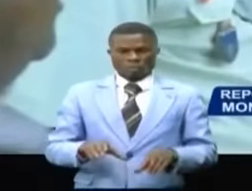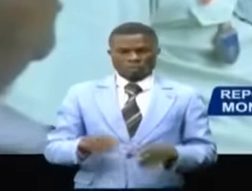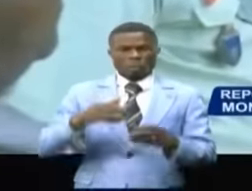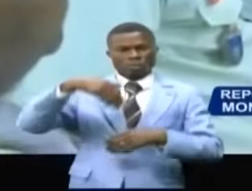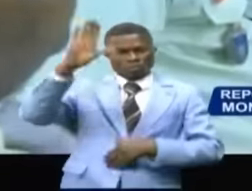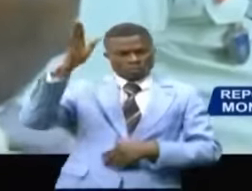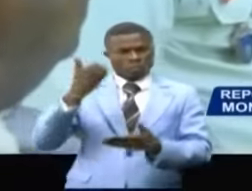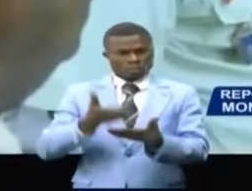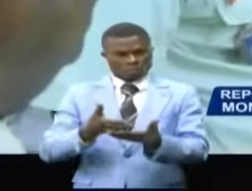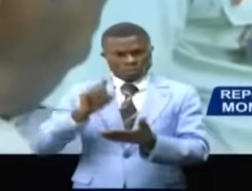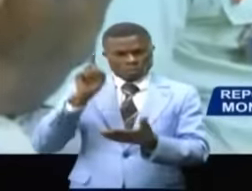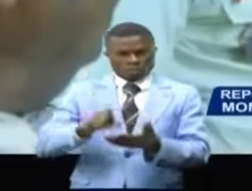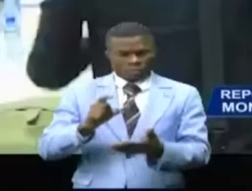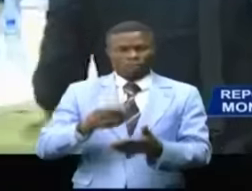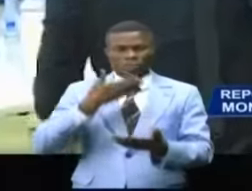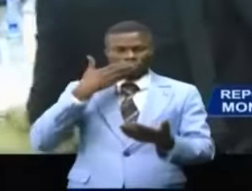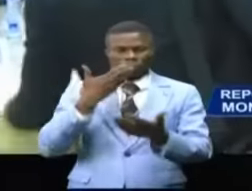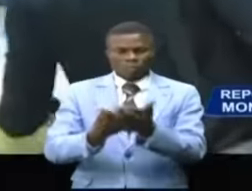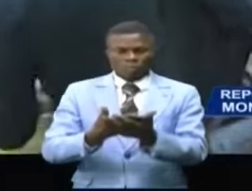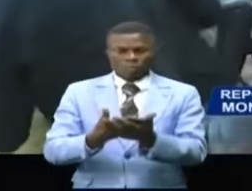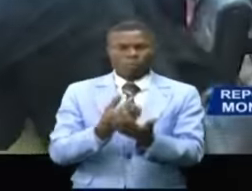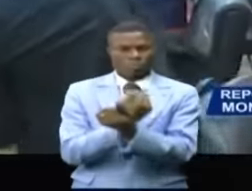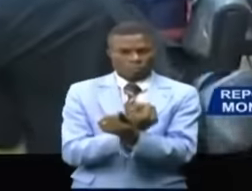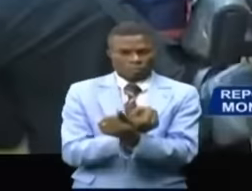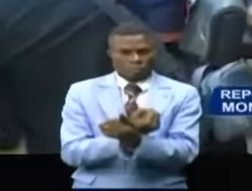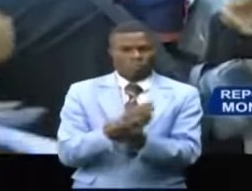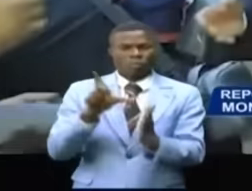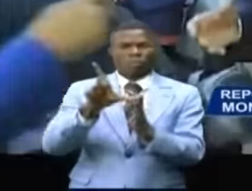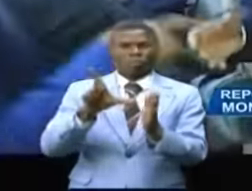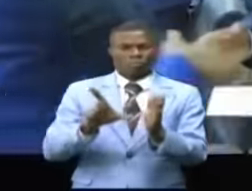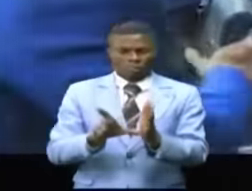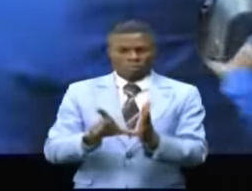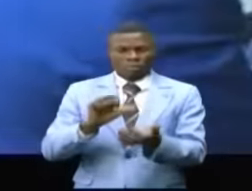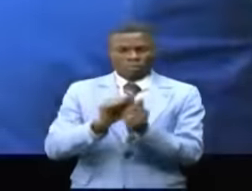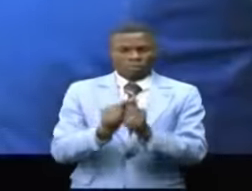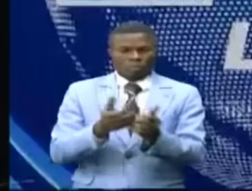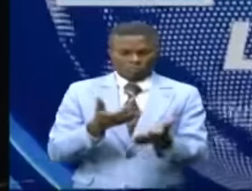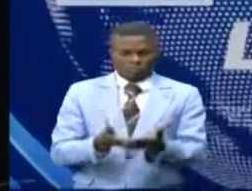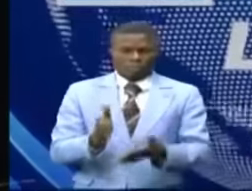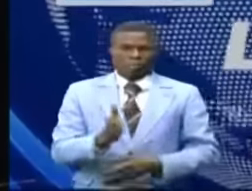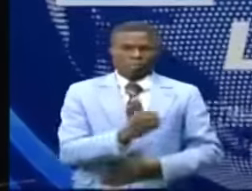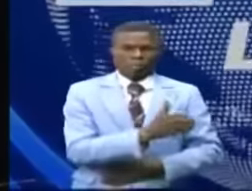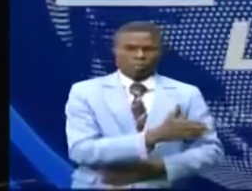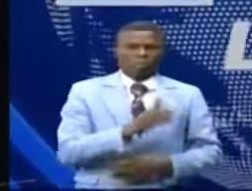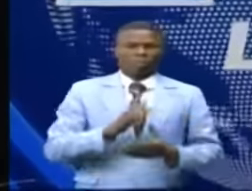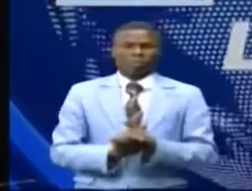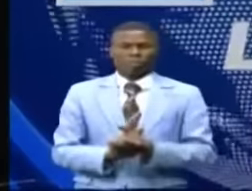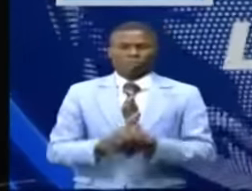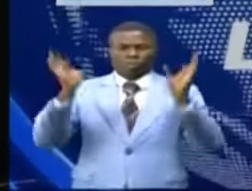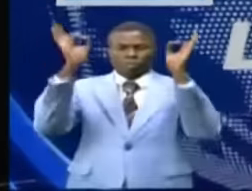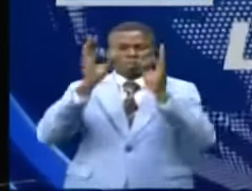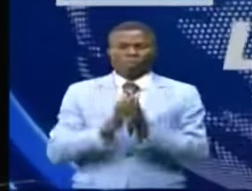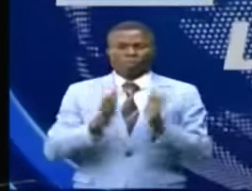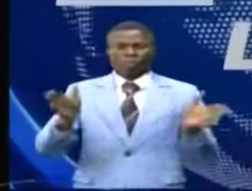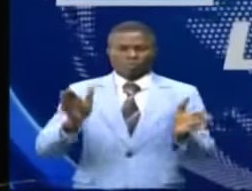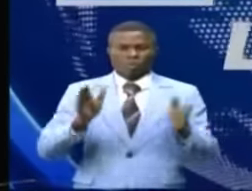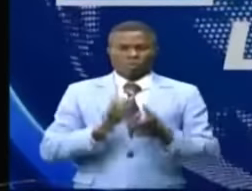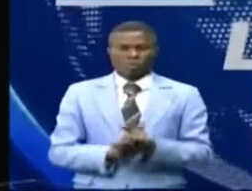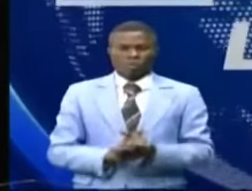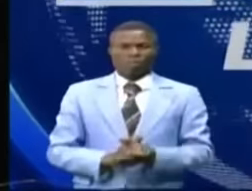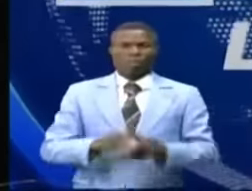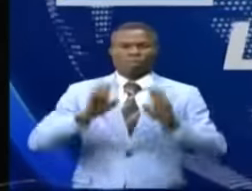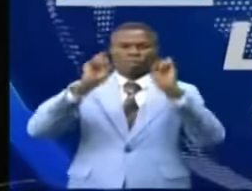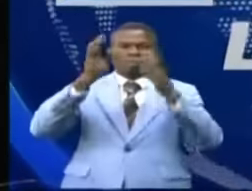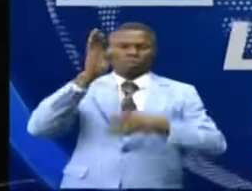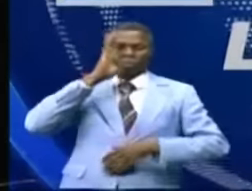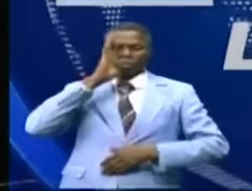retrait doit être modèle et respectueux des règles en la matière. Forum Global Gateway à Bruxelles, la